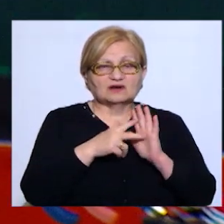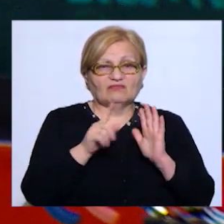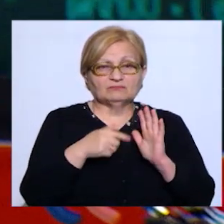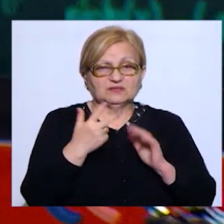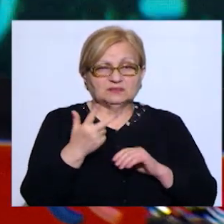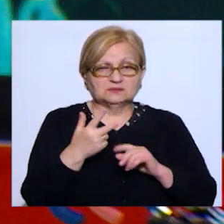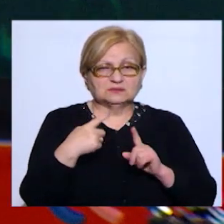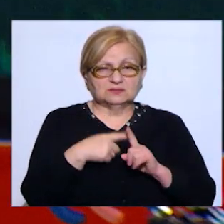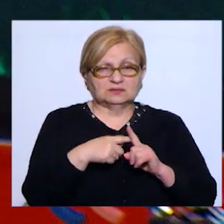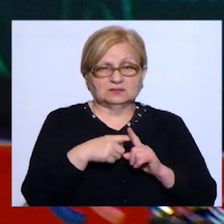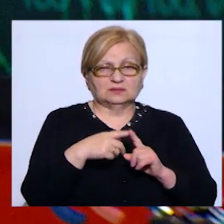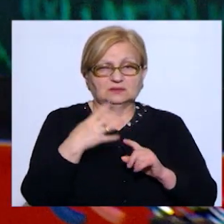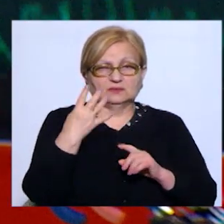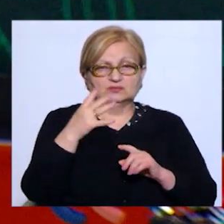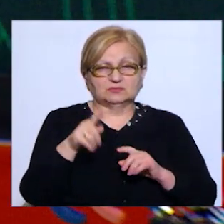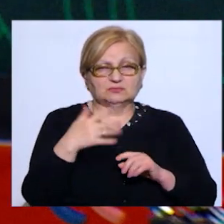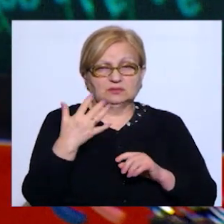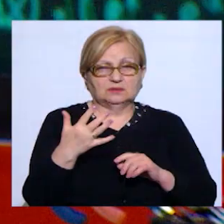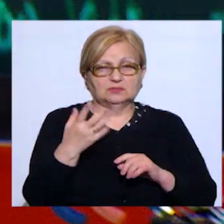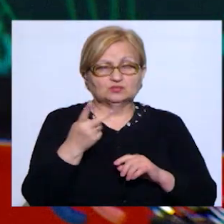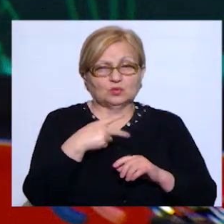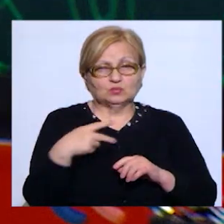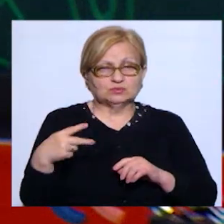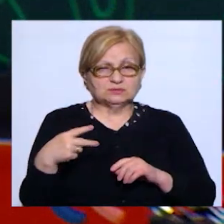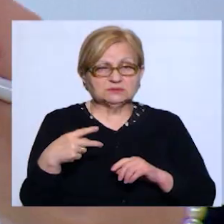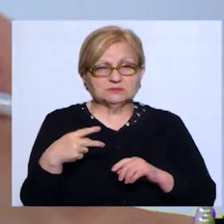8.3-ს მიმატებული 4.5 უნდა უდრიდეს